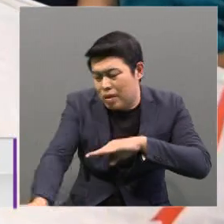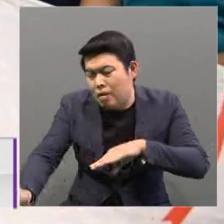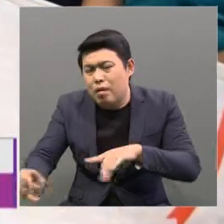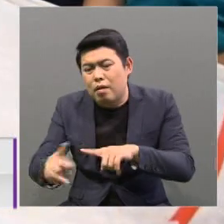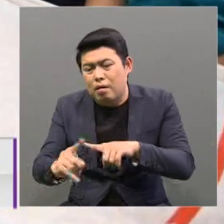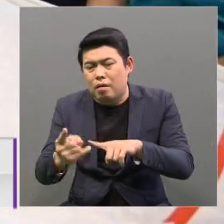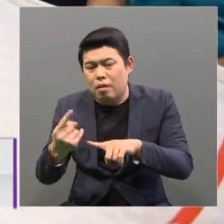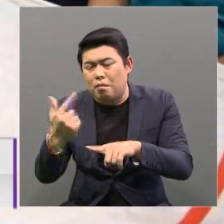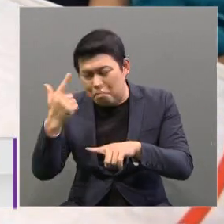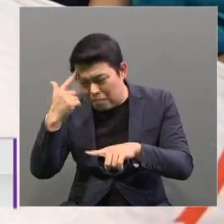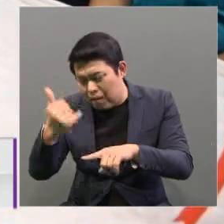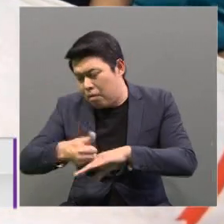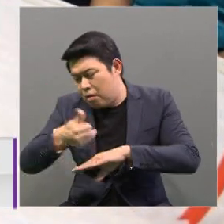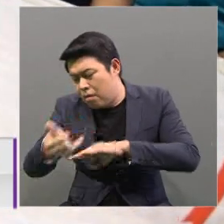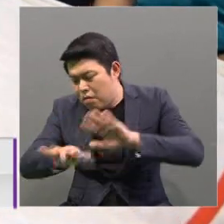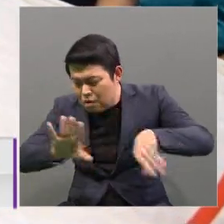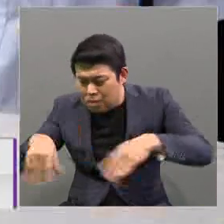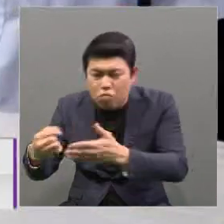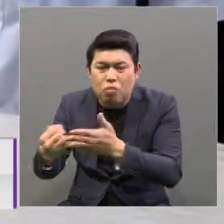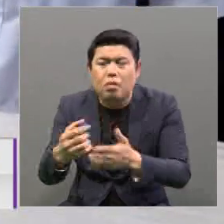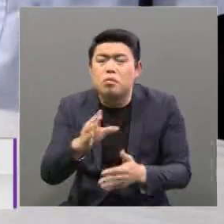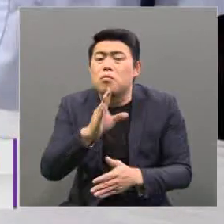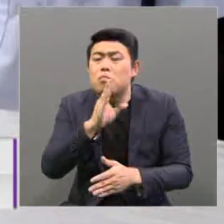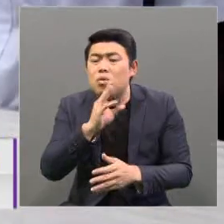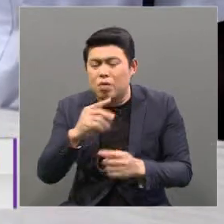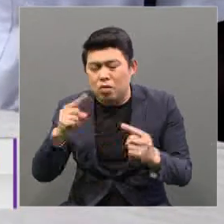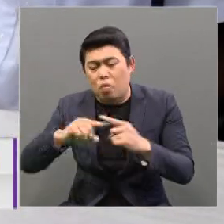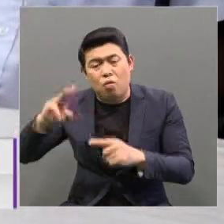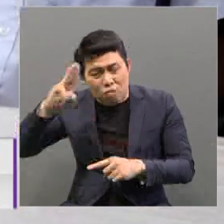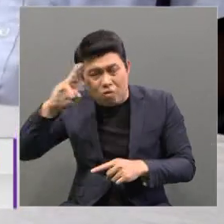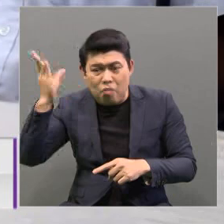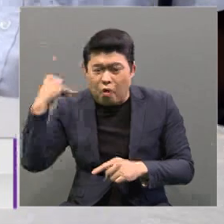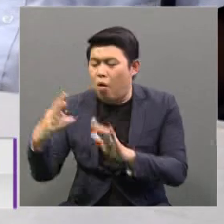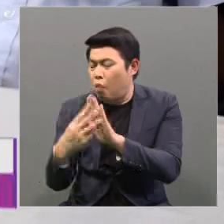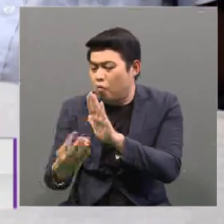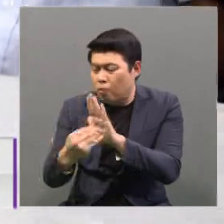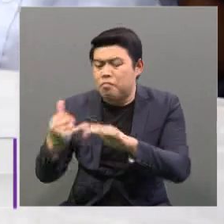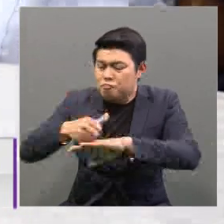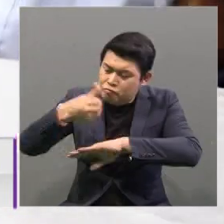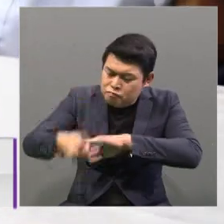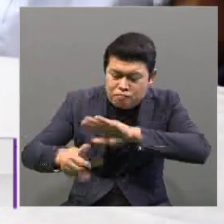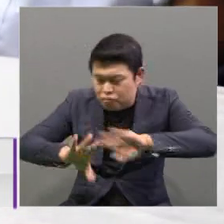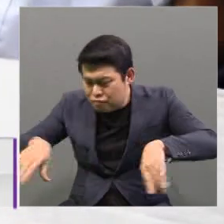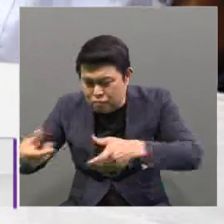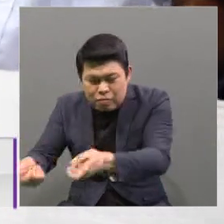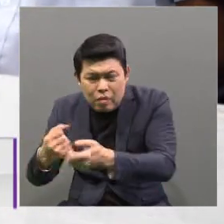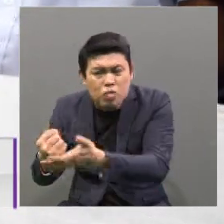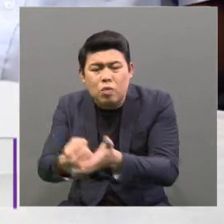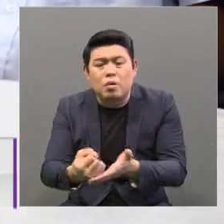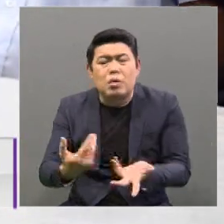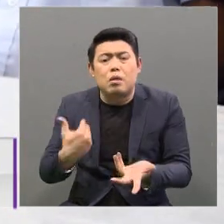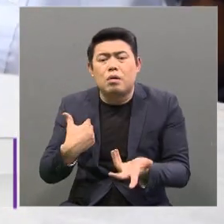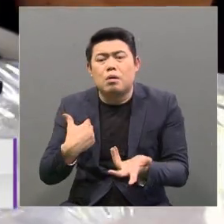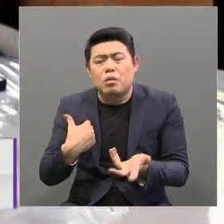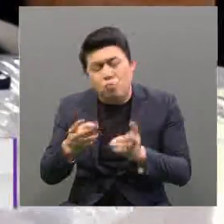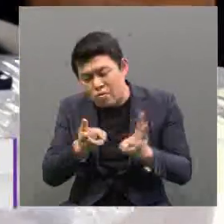ำไม่เป็นตัวน้องเนี่ยว่ายเป็นก็เลยลงไปช่วยคือน้องบอกว่าทักษะวิชาลูกเสือแล้วก็เคยอบรมมาก็กระโดดลงไปช่วยแล้วเนี่ยคุณผู้ชมคือน้